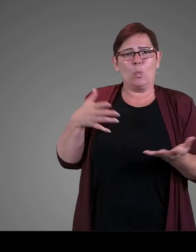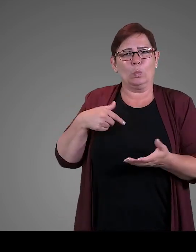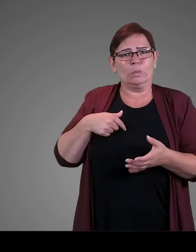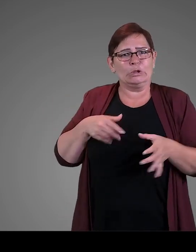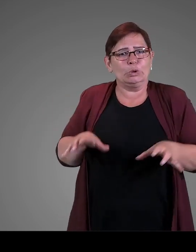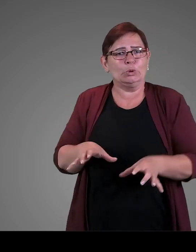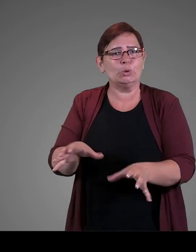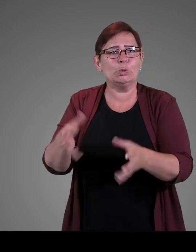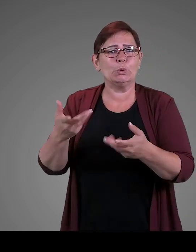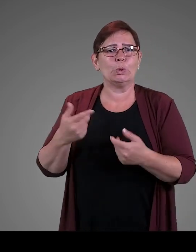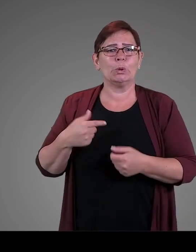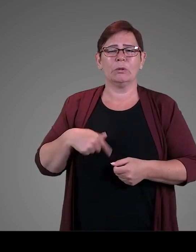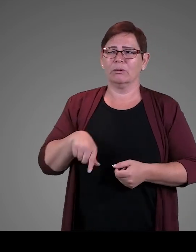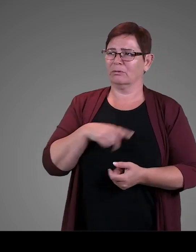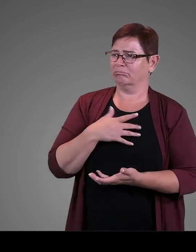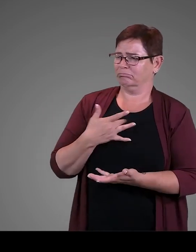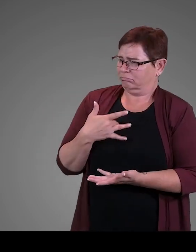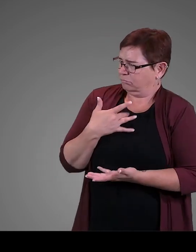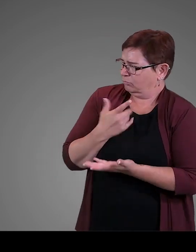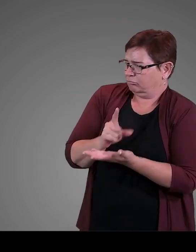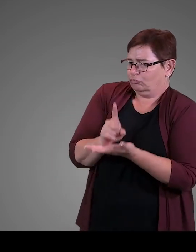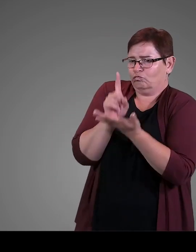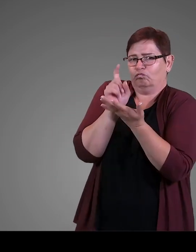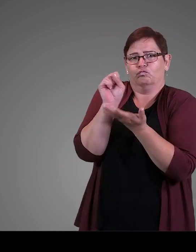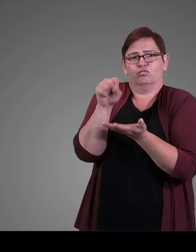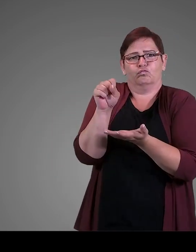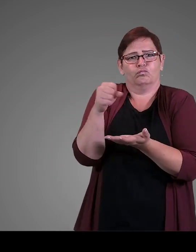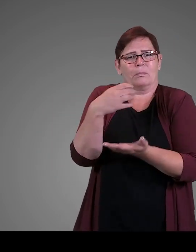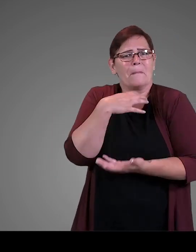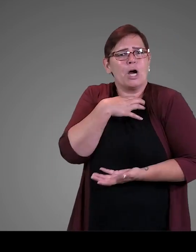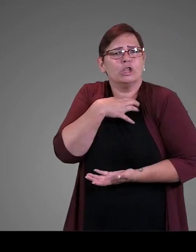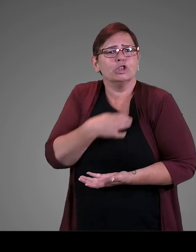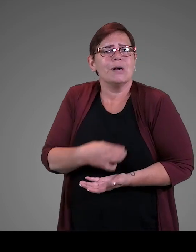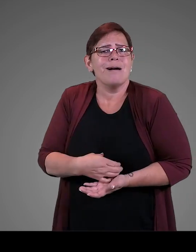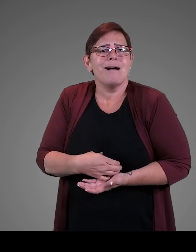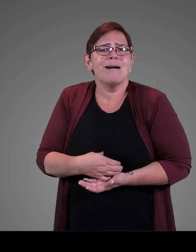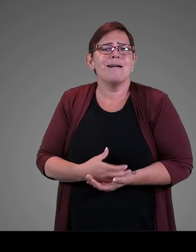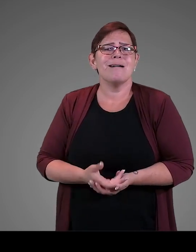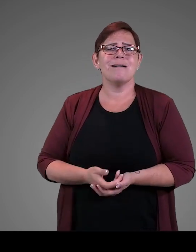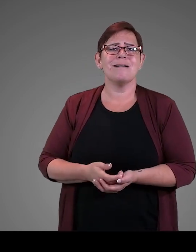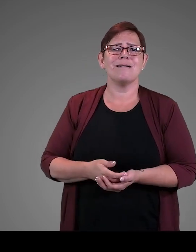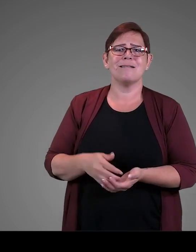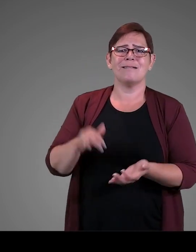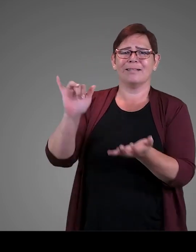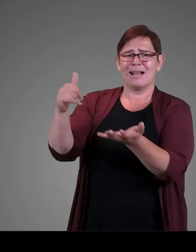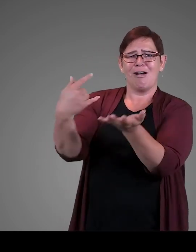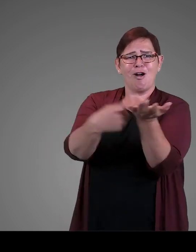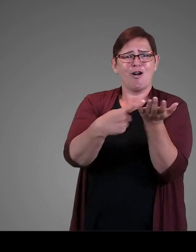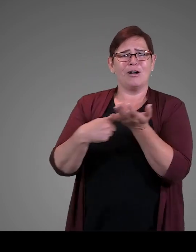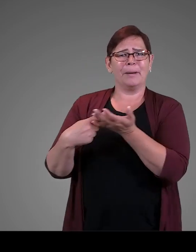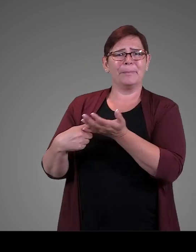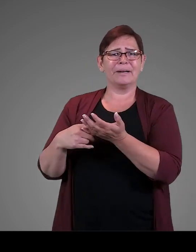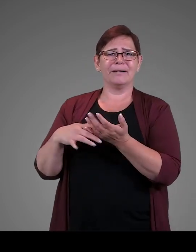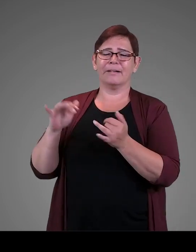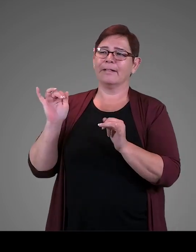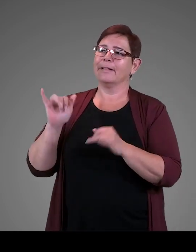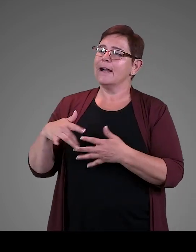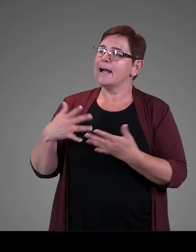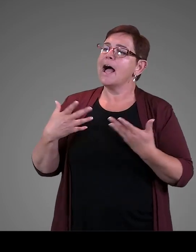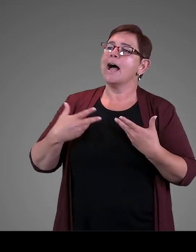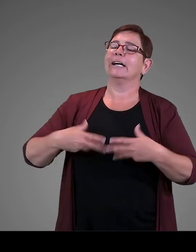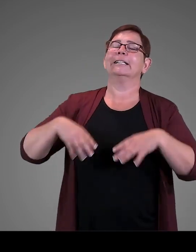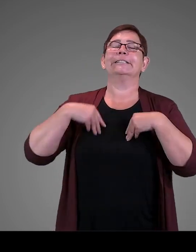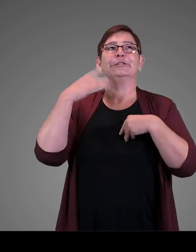privilégié, on est des passionnés. Puis c'est toujours cet argument-là qui est utilisé pour justifier